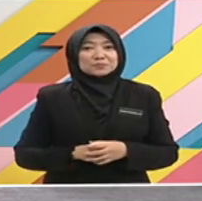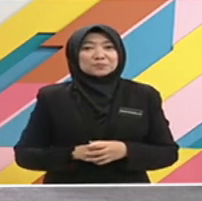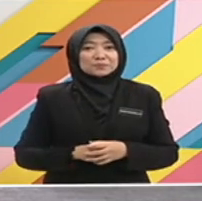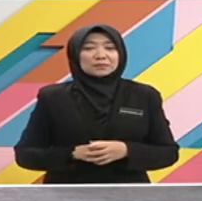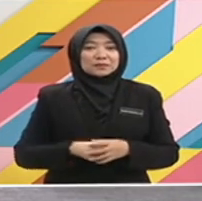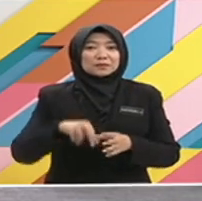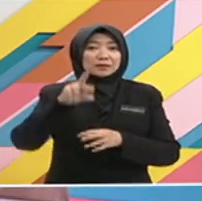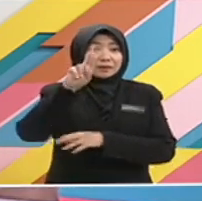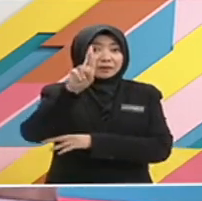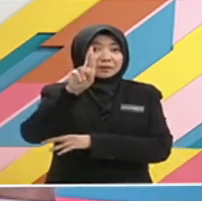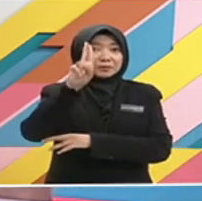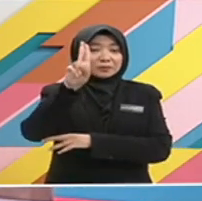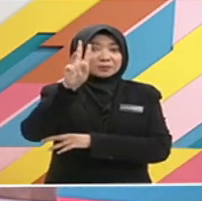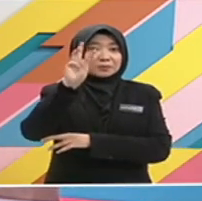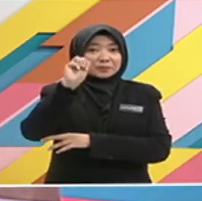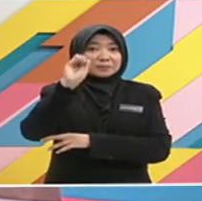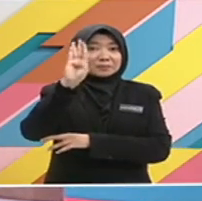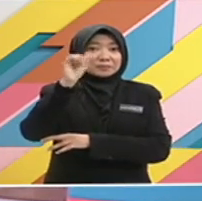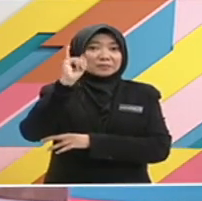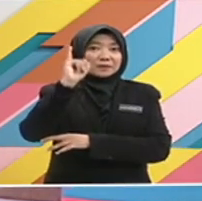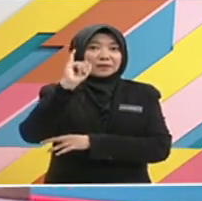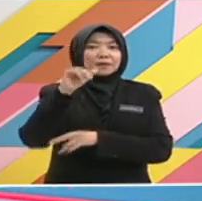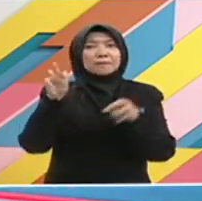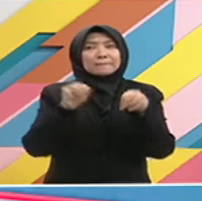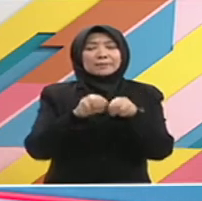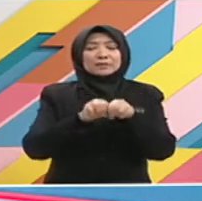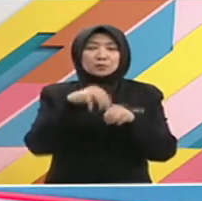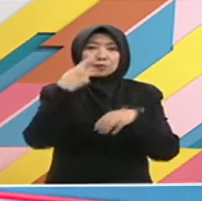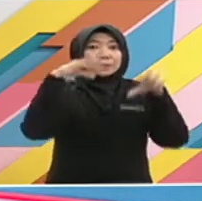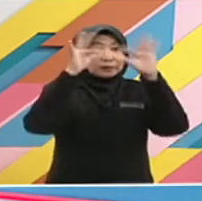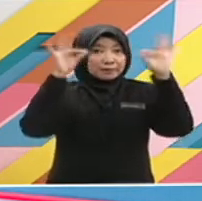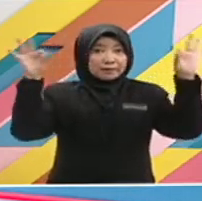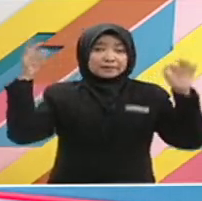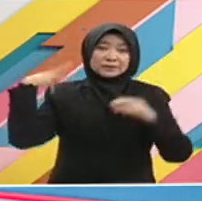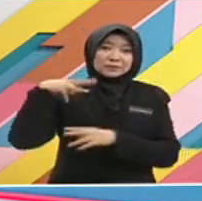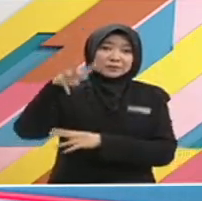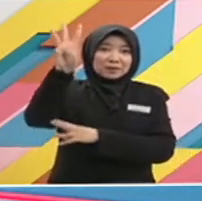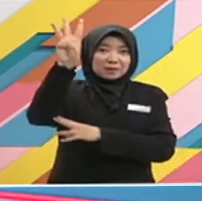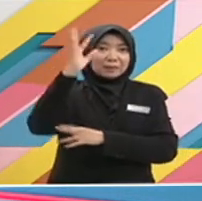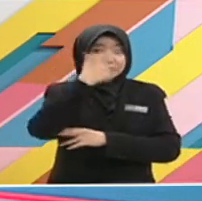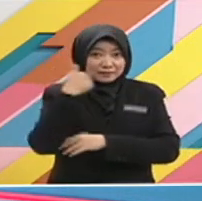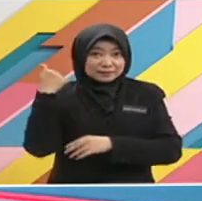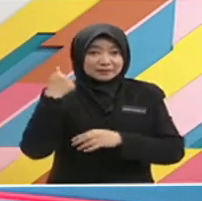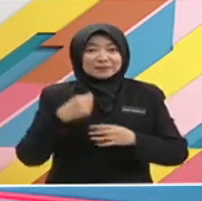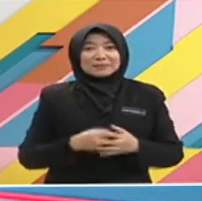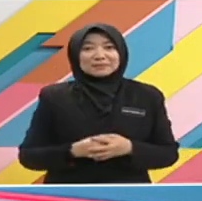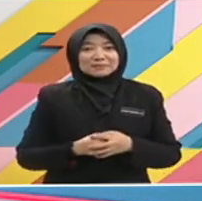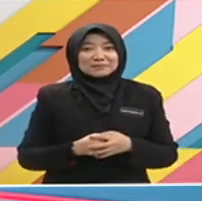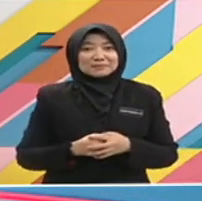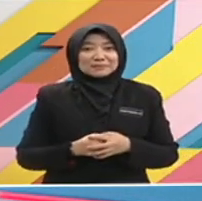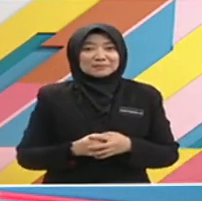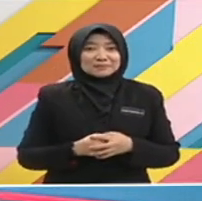rumbai ataupun untuk kita hias wow kita. Hias nanti. Wow kita, baik. Okay. Dan yang terakhir, kita juga